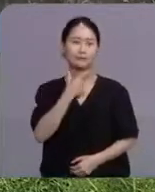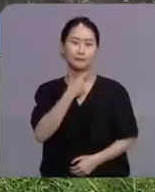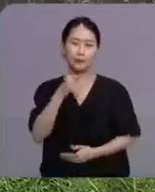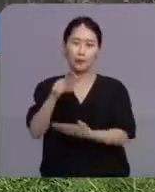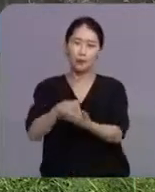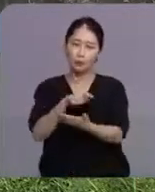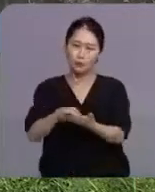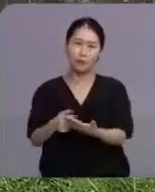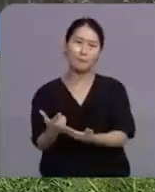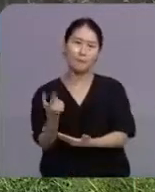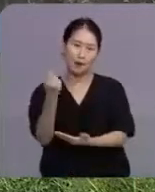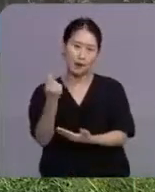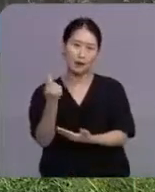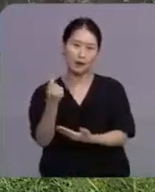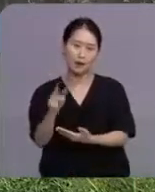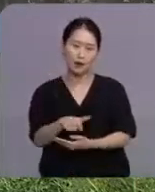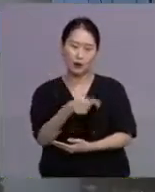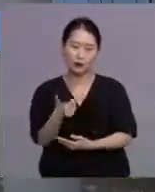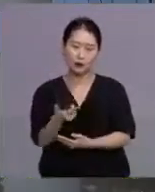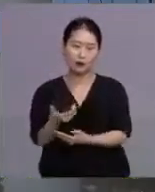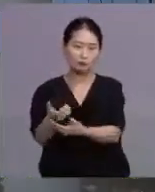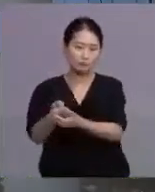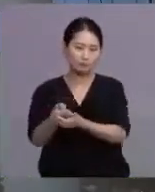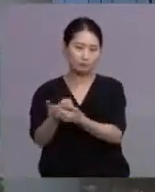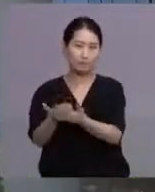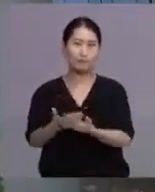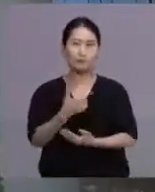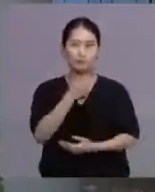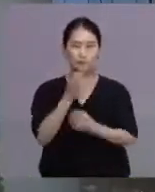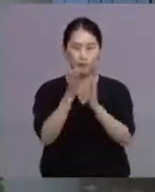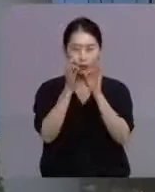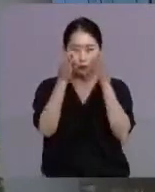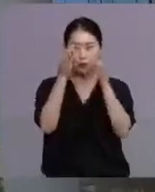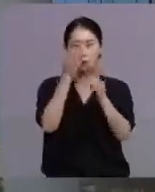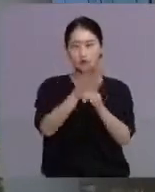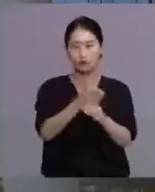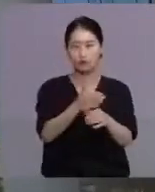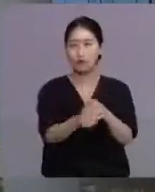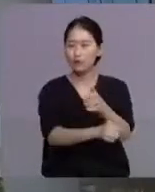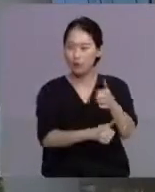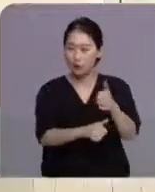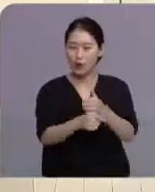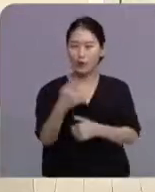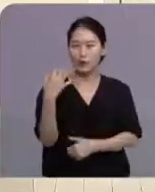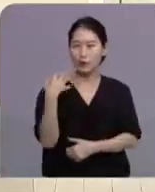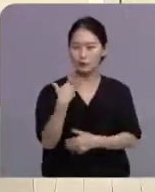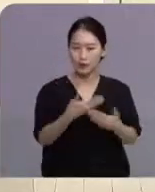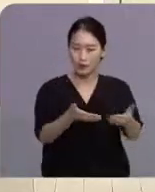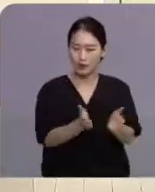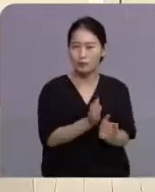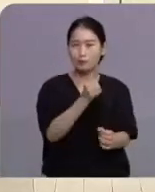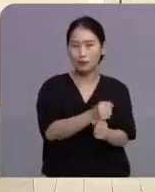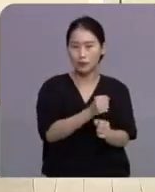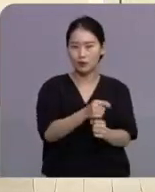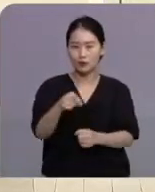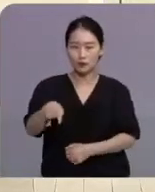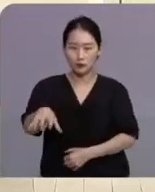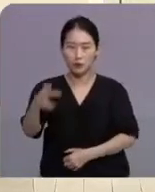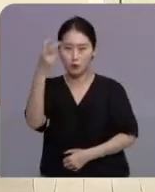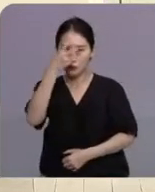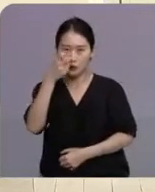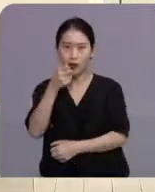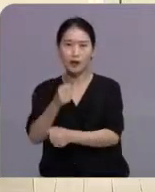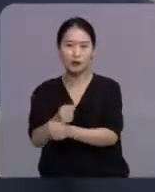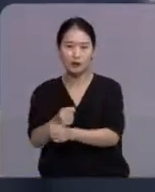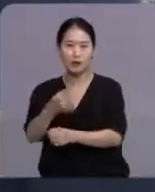빠지다 들여 그쵸 최선 더러 0 하고 있어요 위원회는 담당 조정위원회 를 꾸려 현지조사 등을 거친 뒤 이에 당사자를